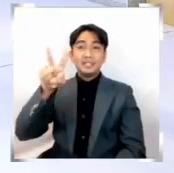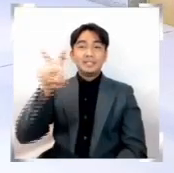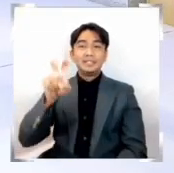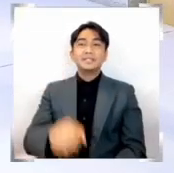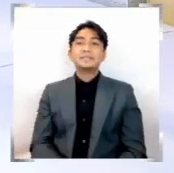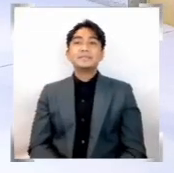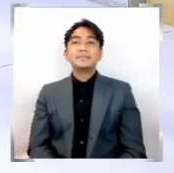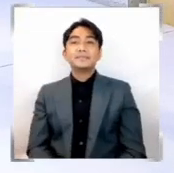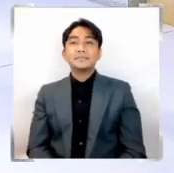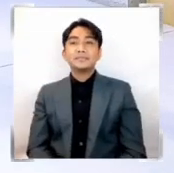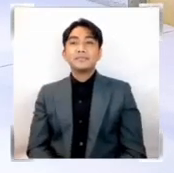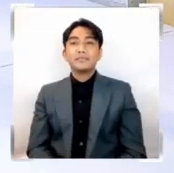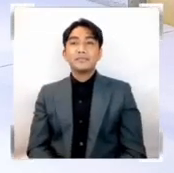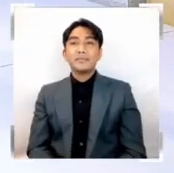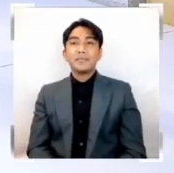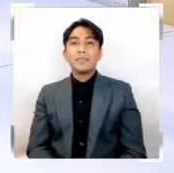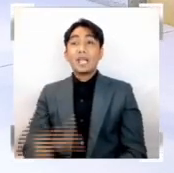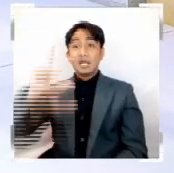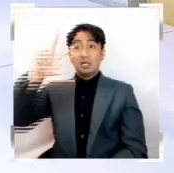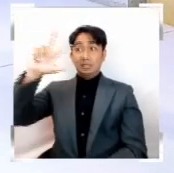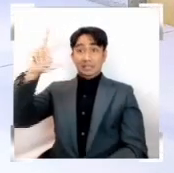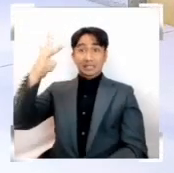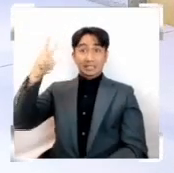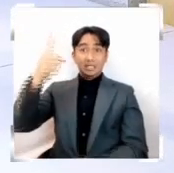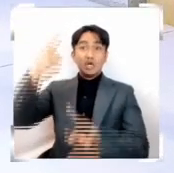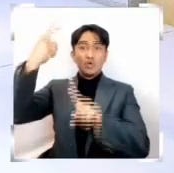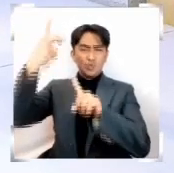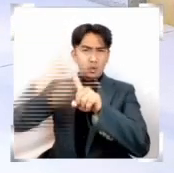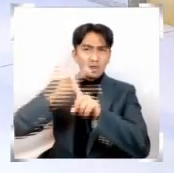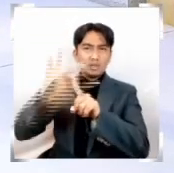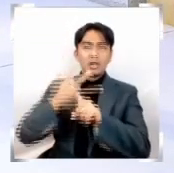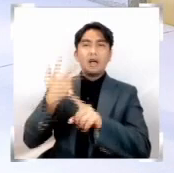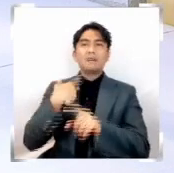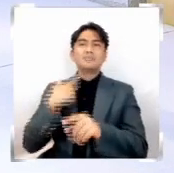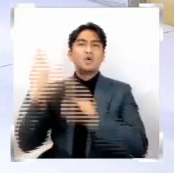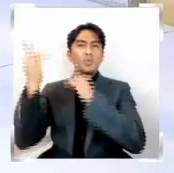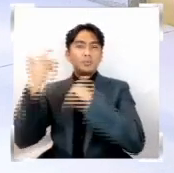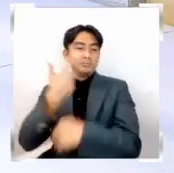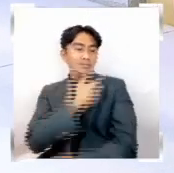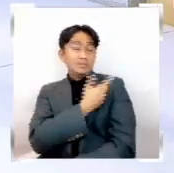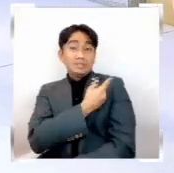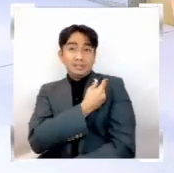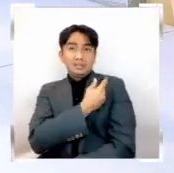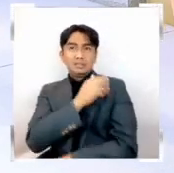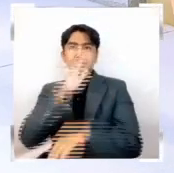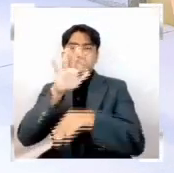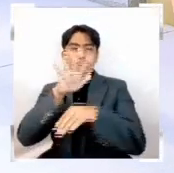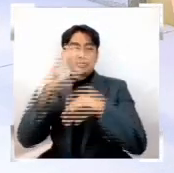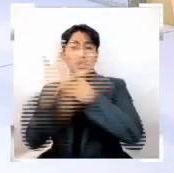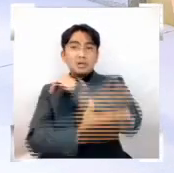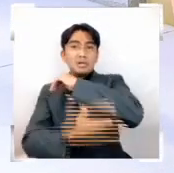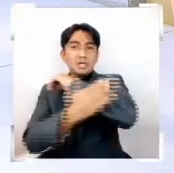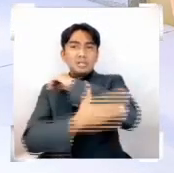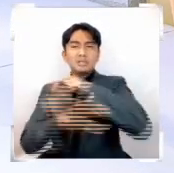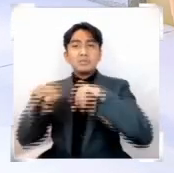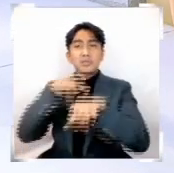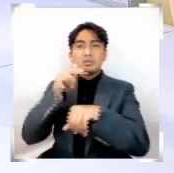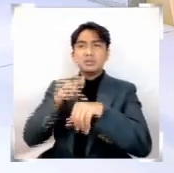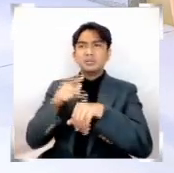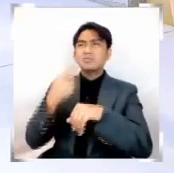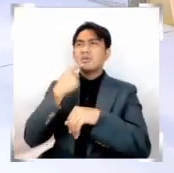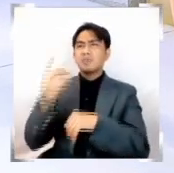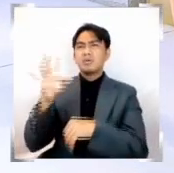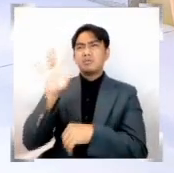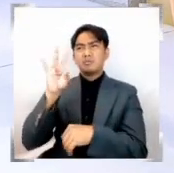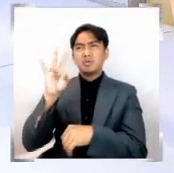Sa third quarter pa ng taon, inaasahan ang mass vaccination sa bansa. Ang plano ng gobyerno sa pag-abot ng 70 milyong babakunahan